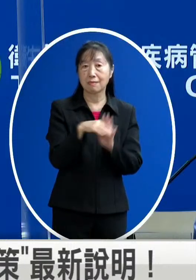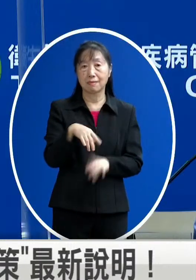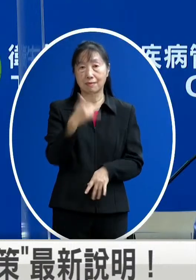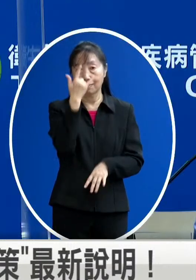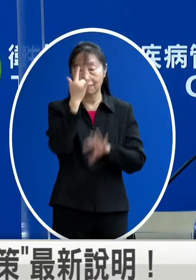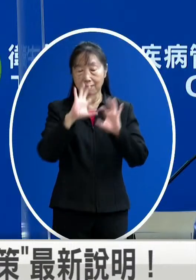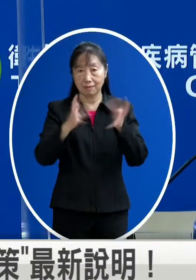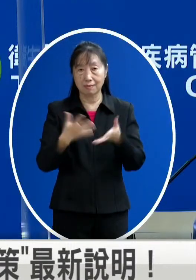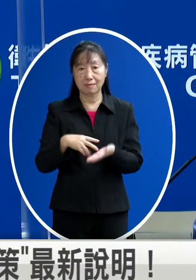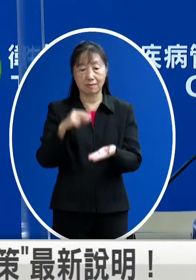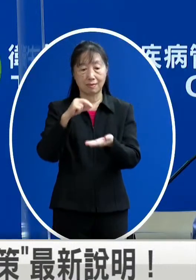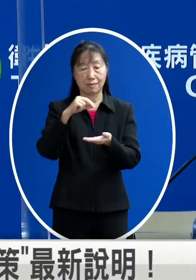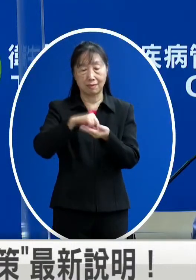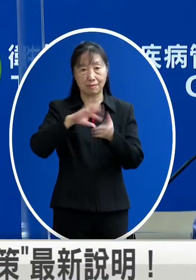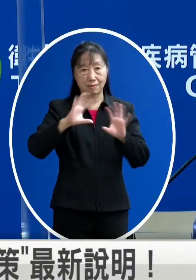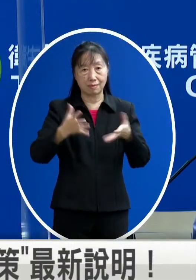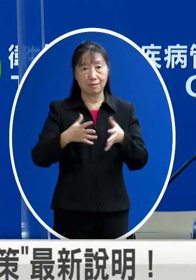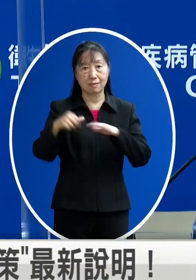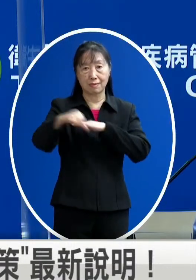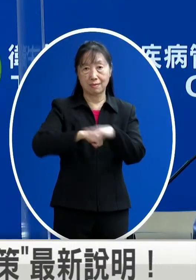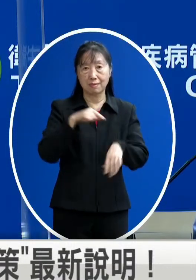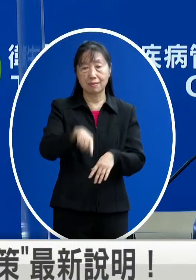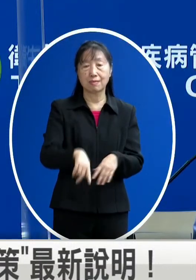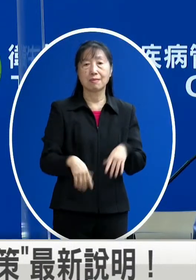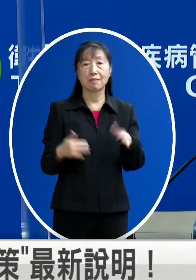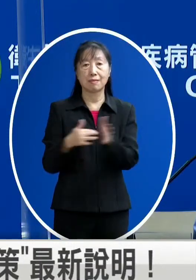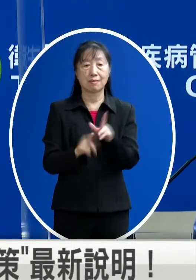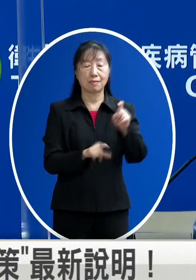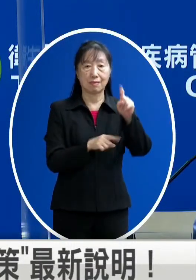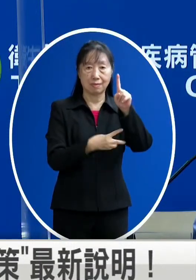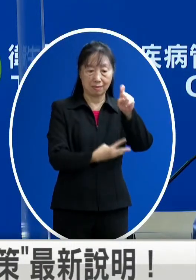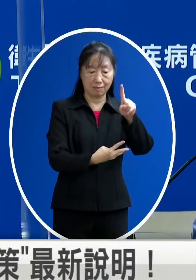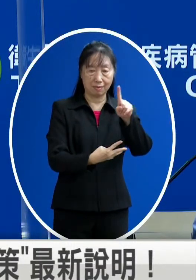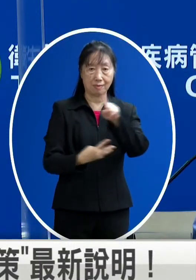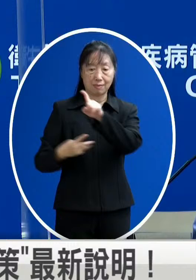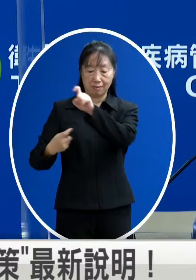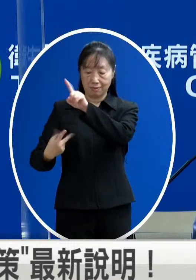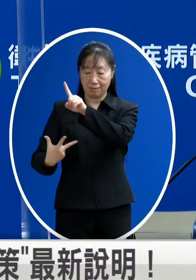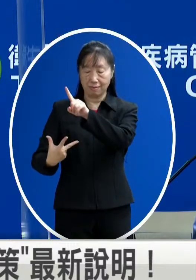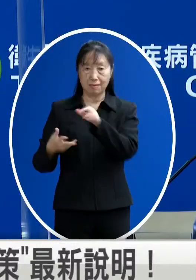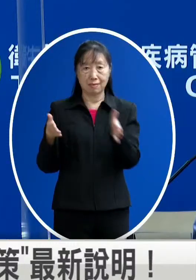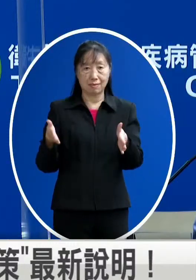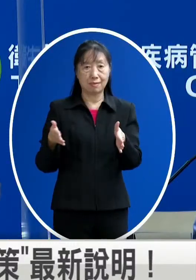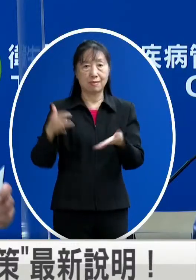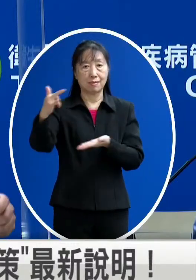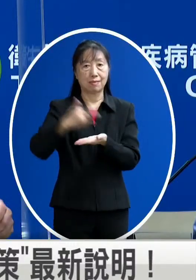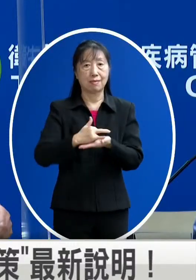印尼入境，入境时间到11月3号到11月17号。